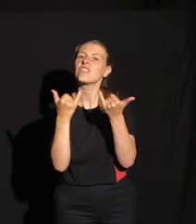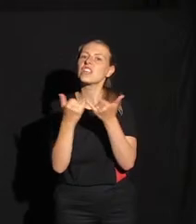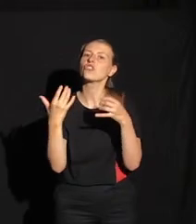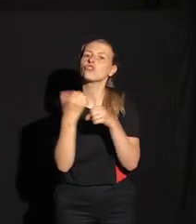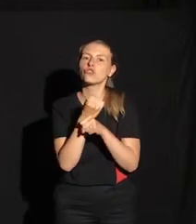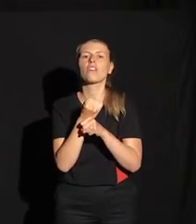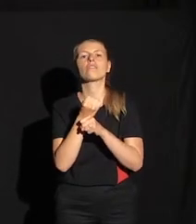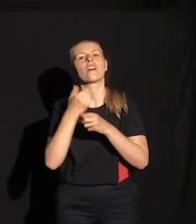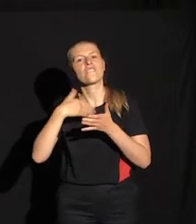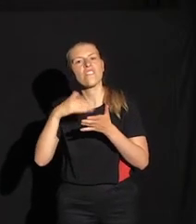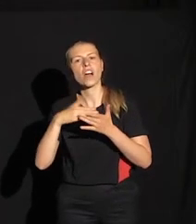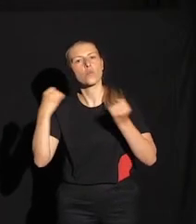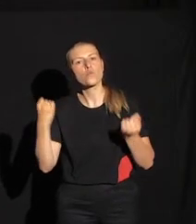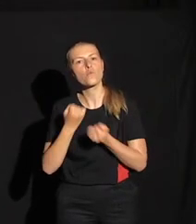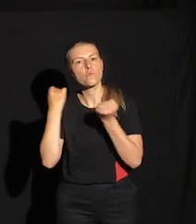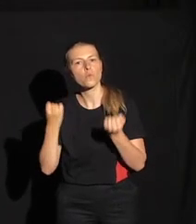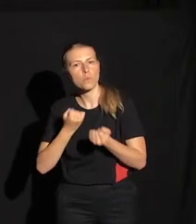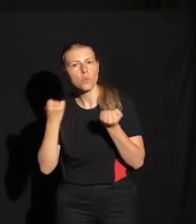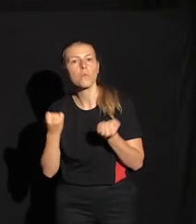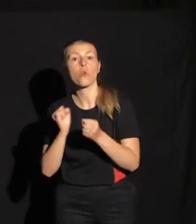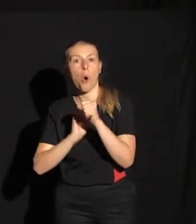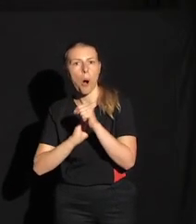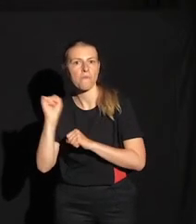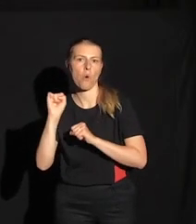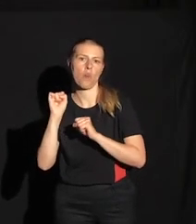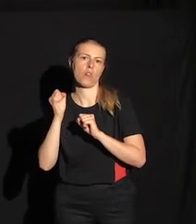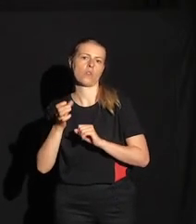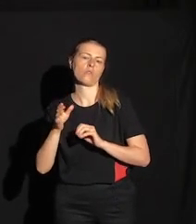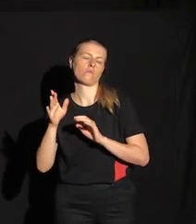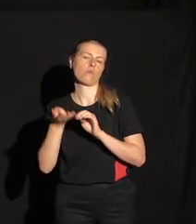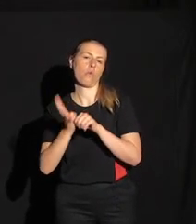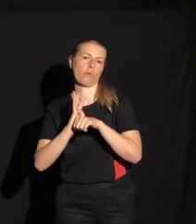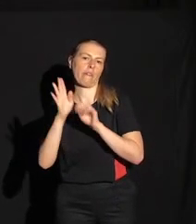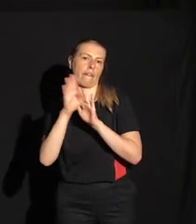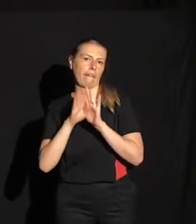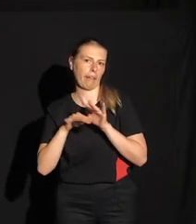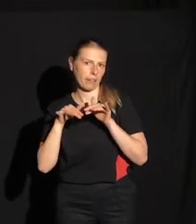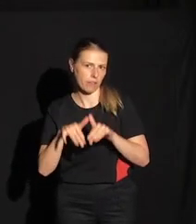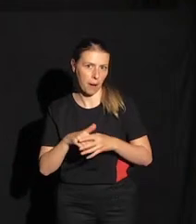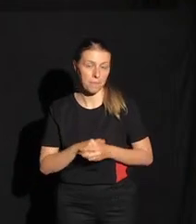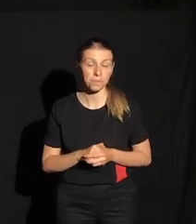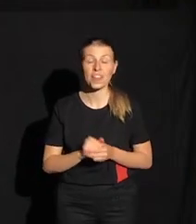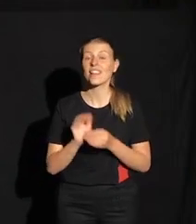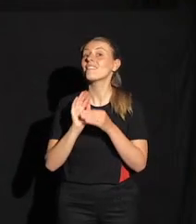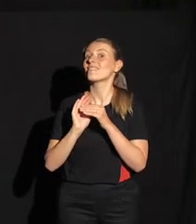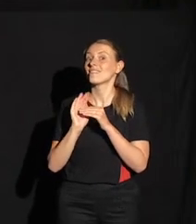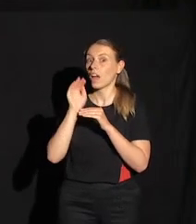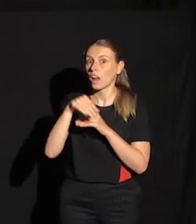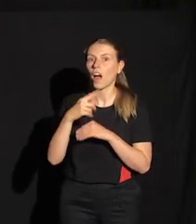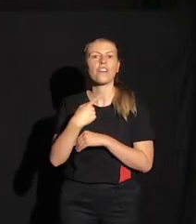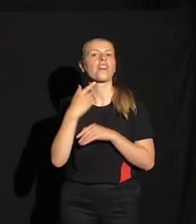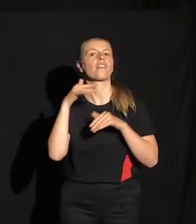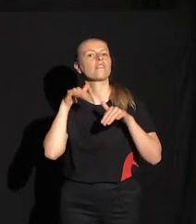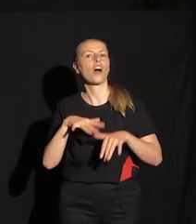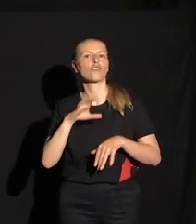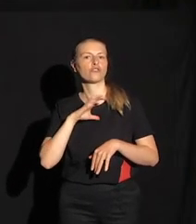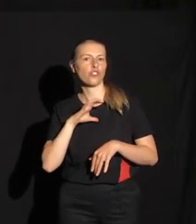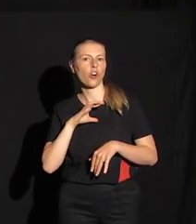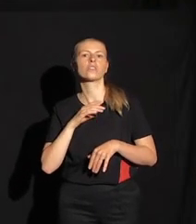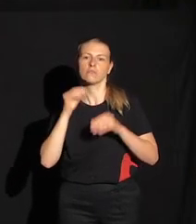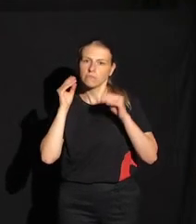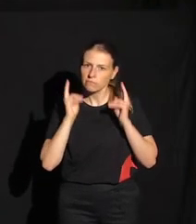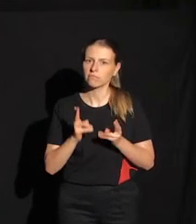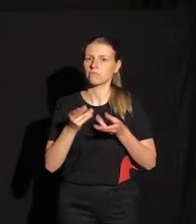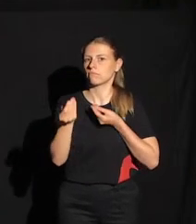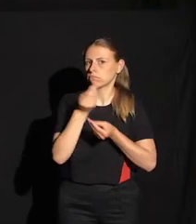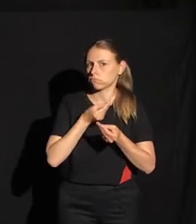geprobt hat. Und wir haben danach noch die Möglichkeit zu einem Gespräch. Also Stefan und Gerda sind auch hier